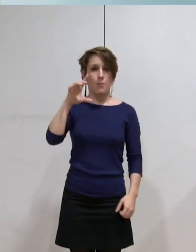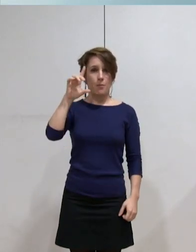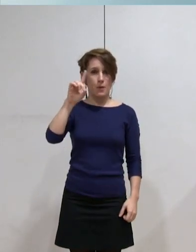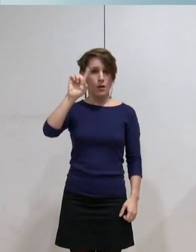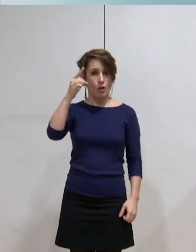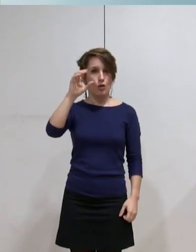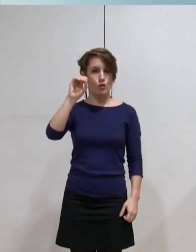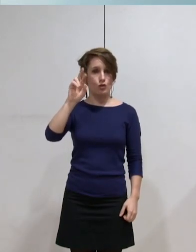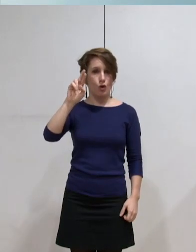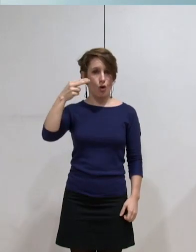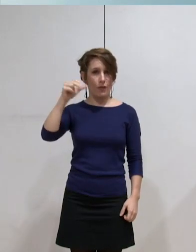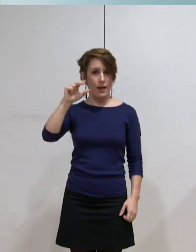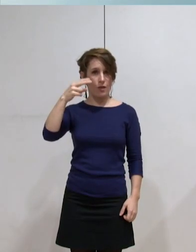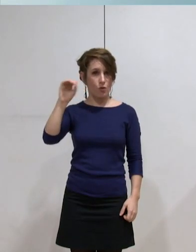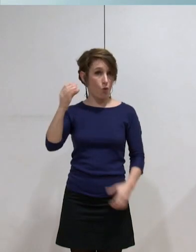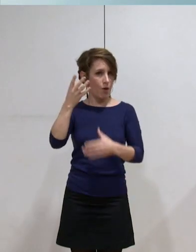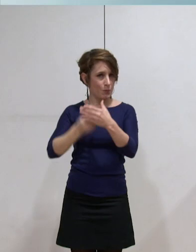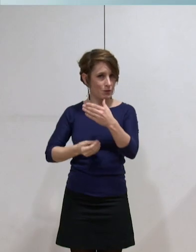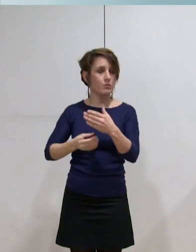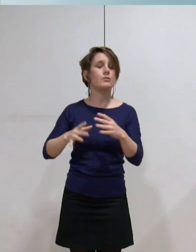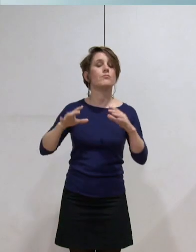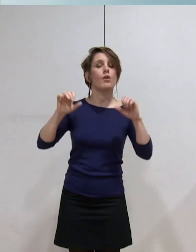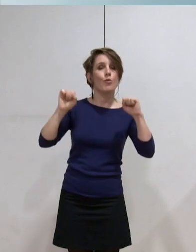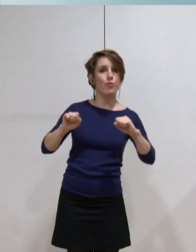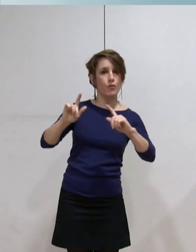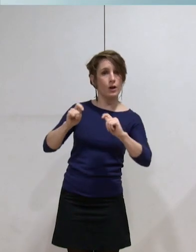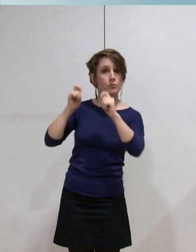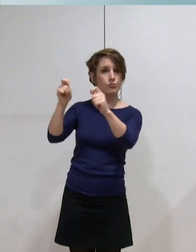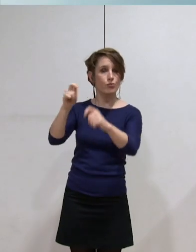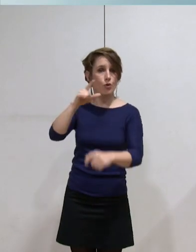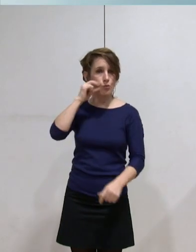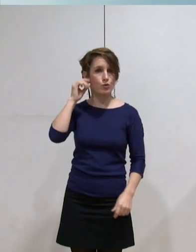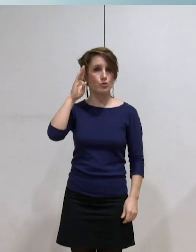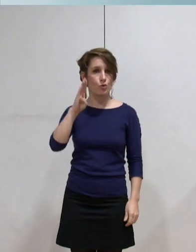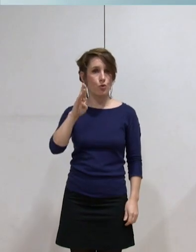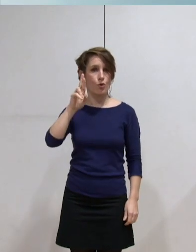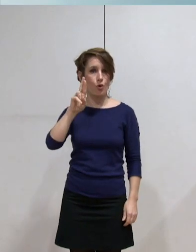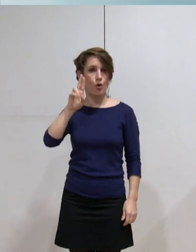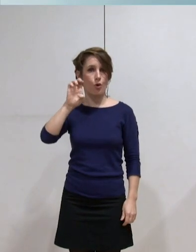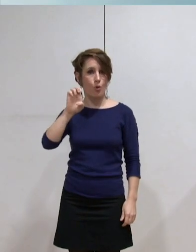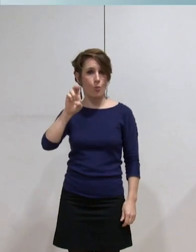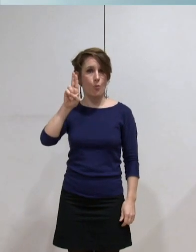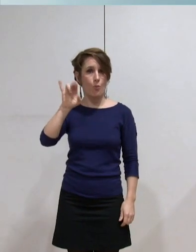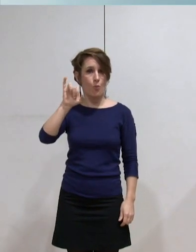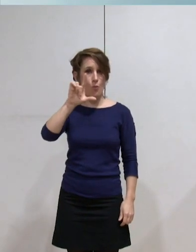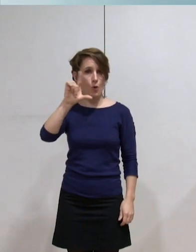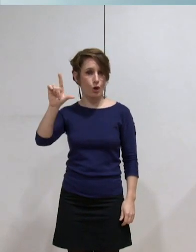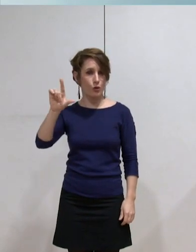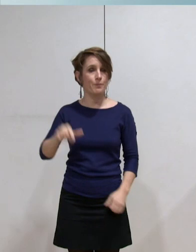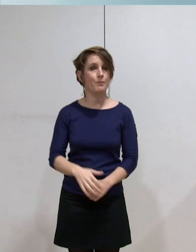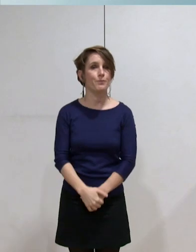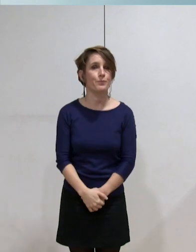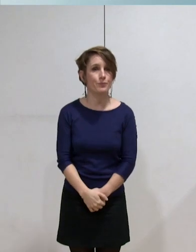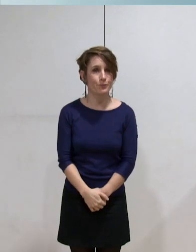Christine Garnier monsieur Claus apfast madame Martine Julian madame Claire